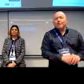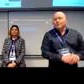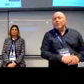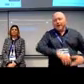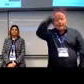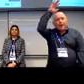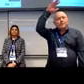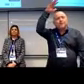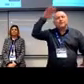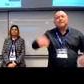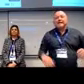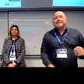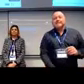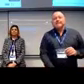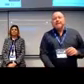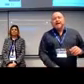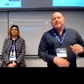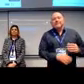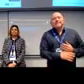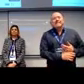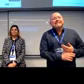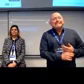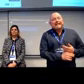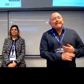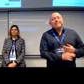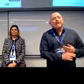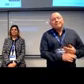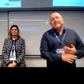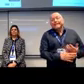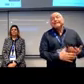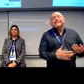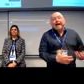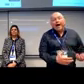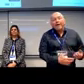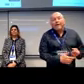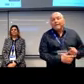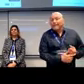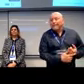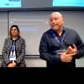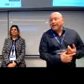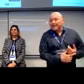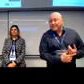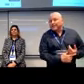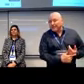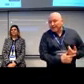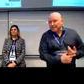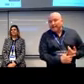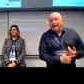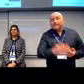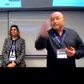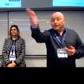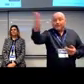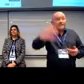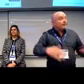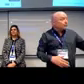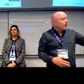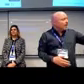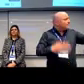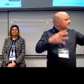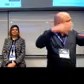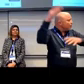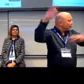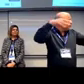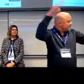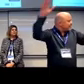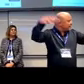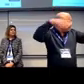majorité en ont lu une grosse quantité, vous avez certainement vu certaines erreurs dans des manuels. Et ça, comme on disait tantôt,